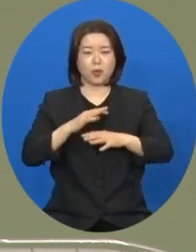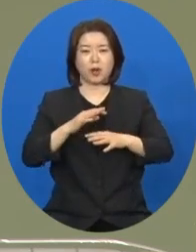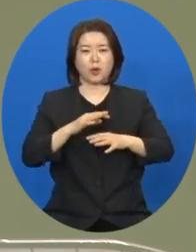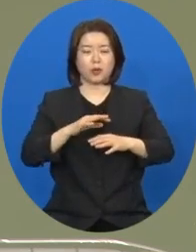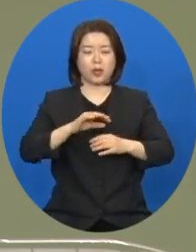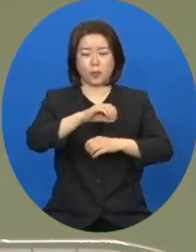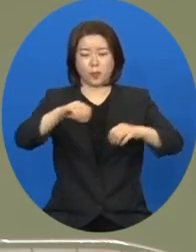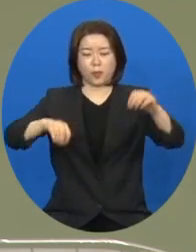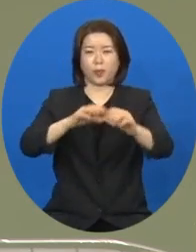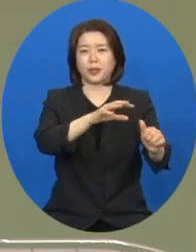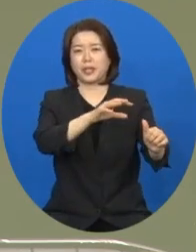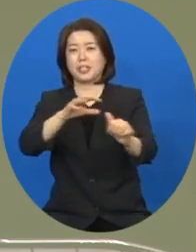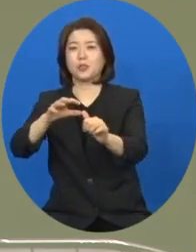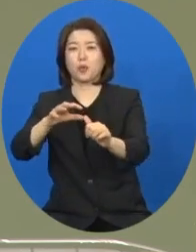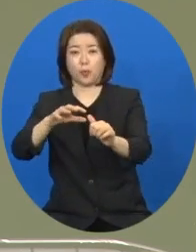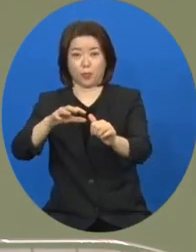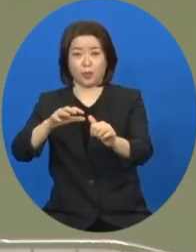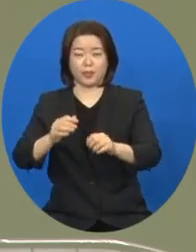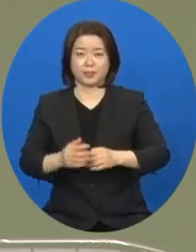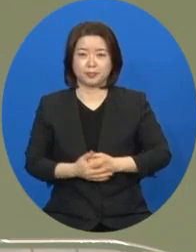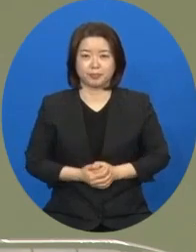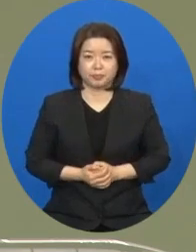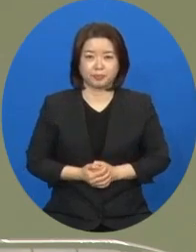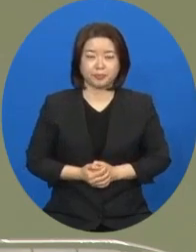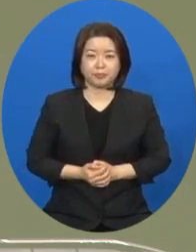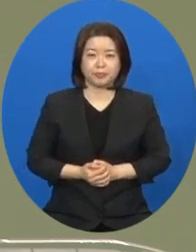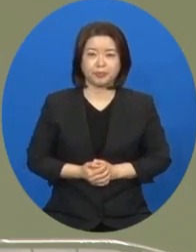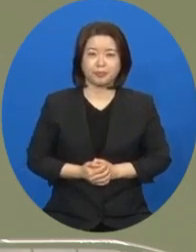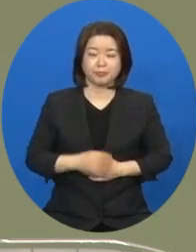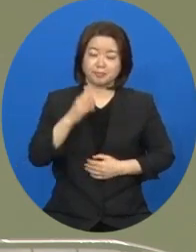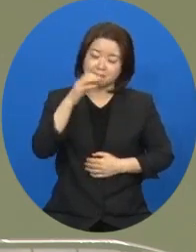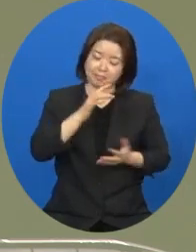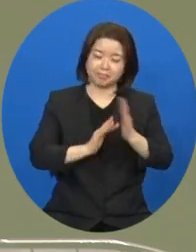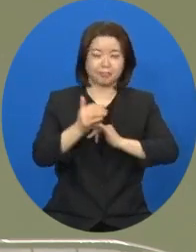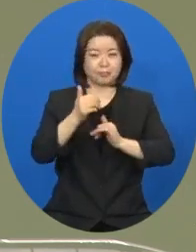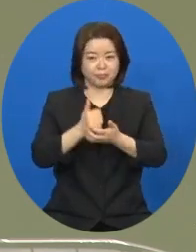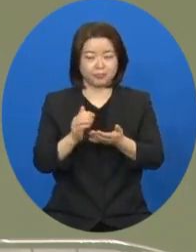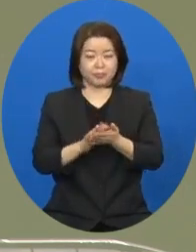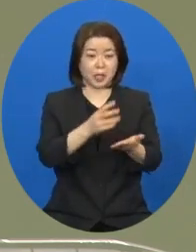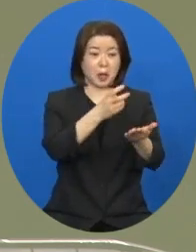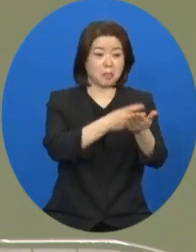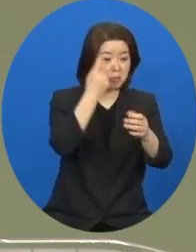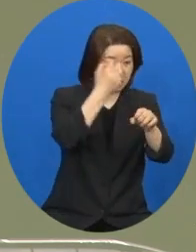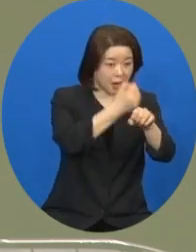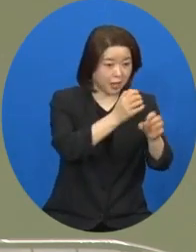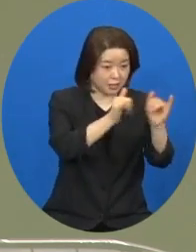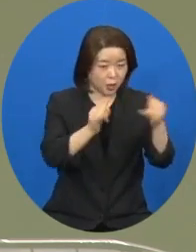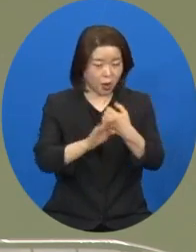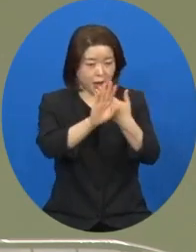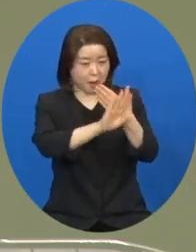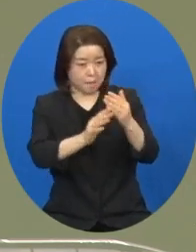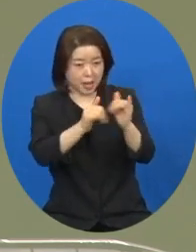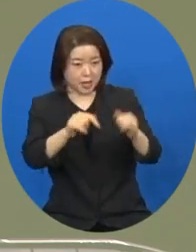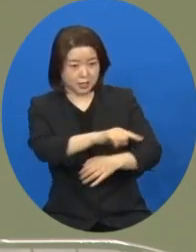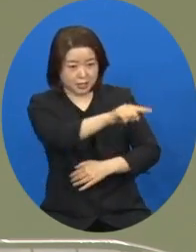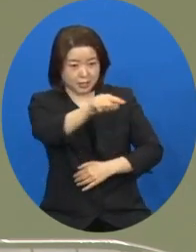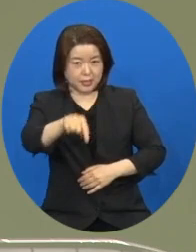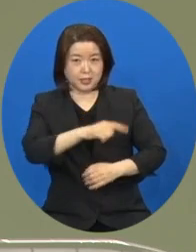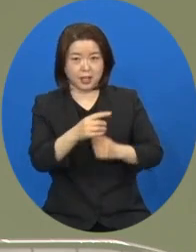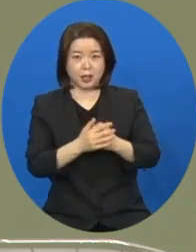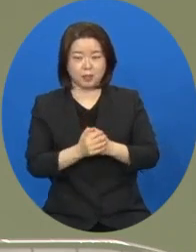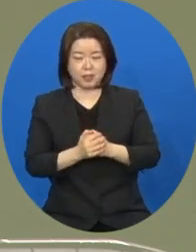계십니다. 우리가 그저 예수님께서 율법학자들과 바리새인들을